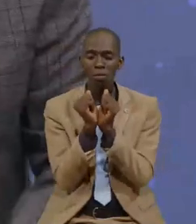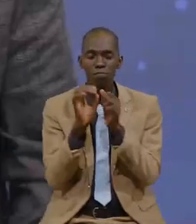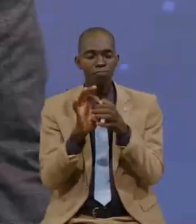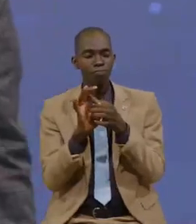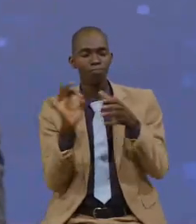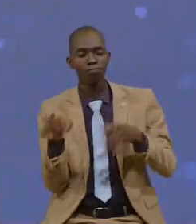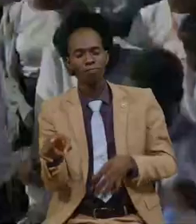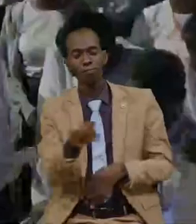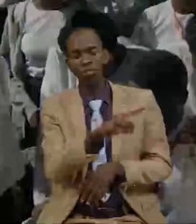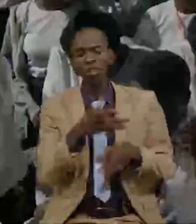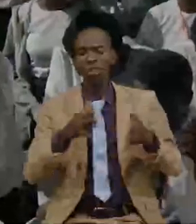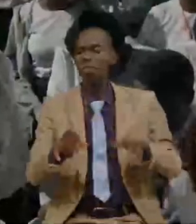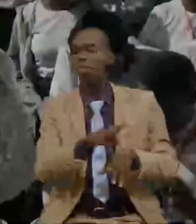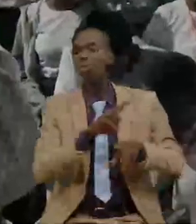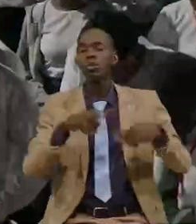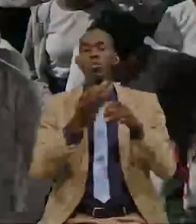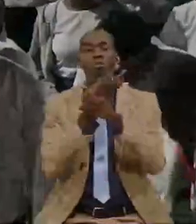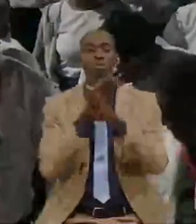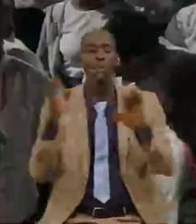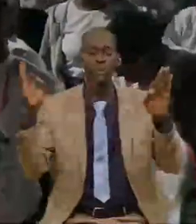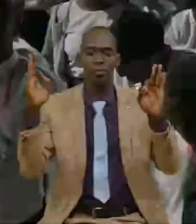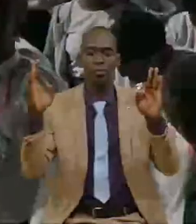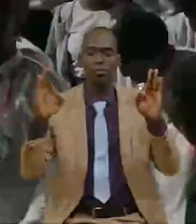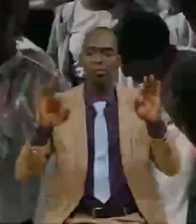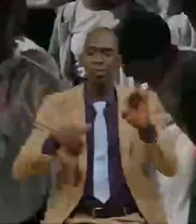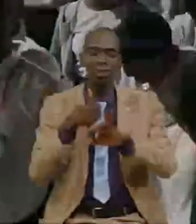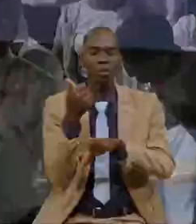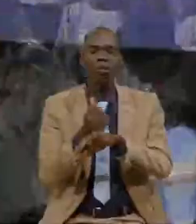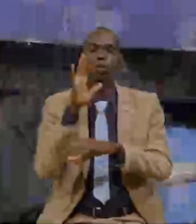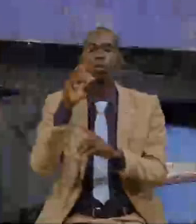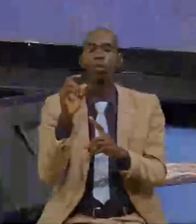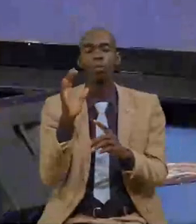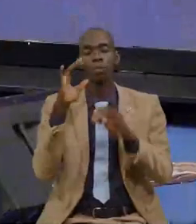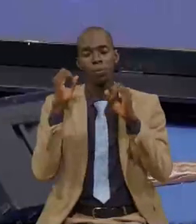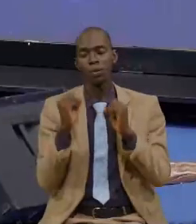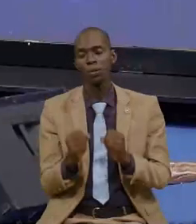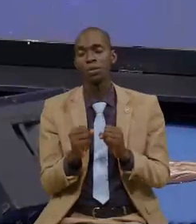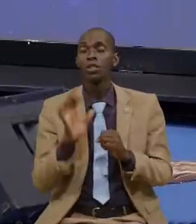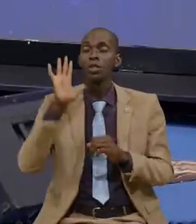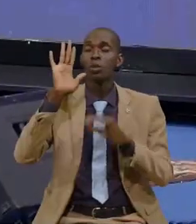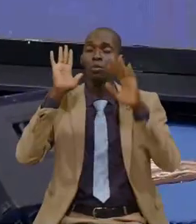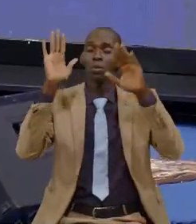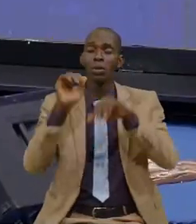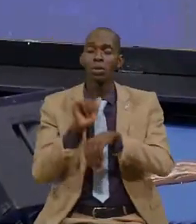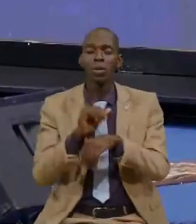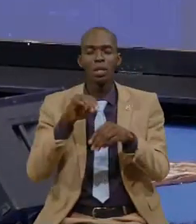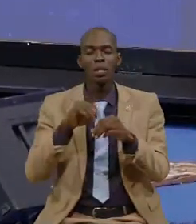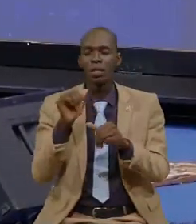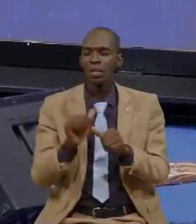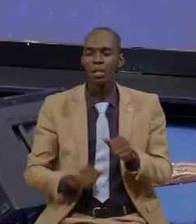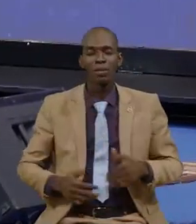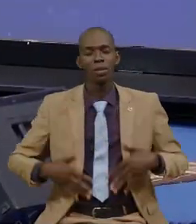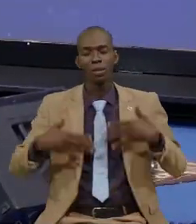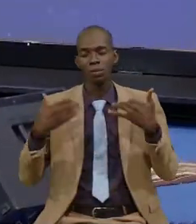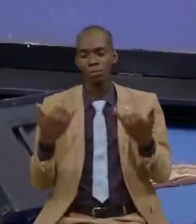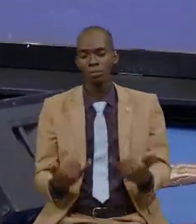donnée, délier cette personne et que la personne aille libre. Confirmez ta puissance, ton miracle